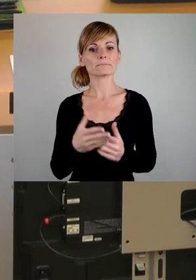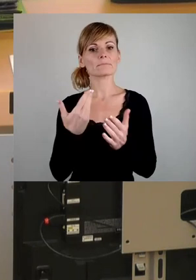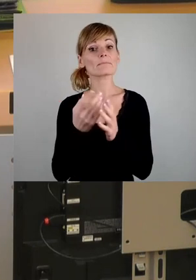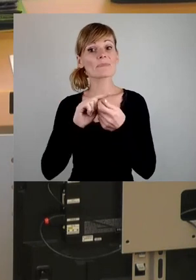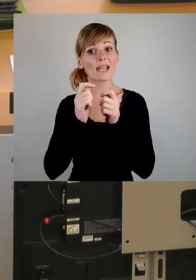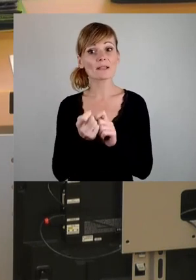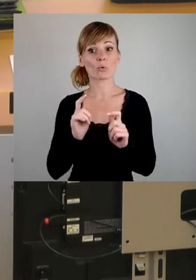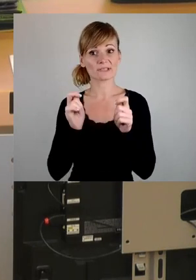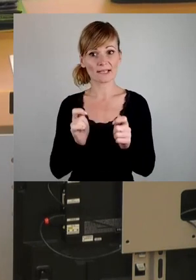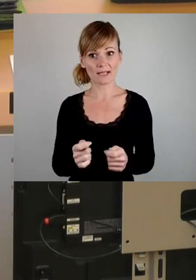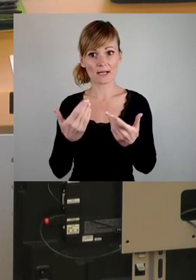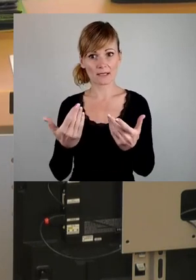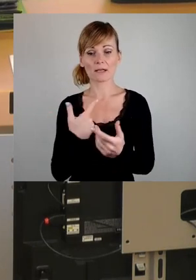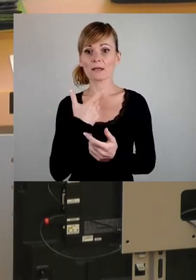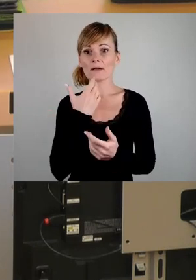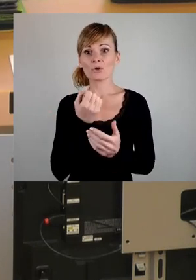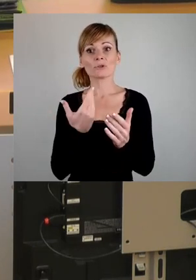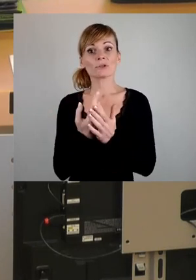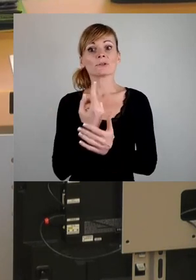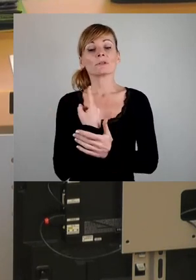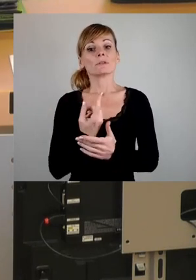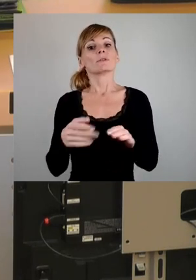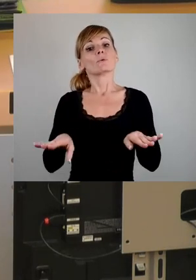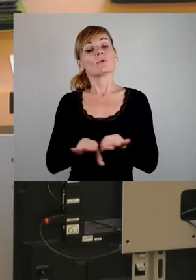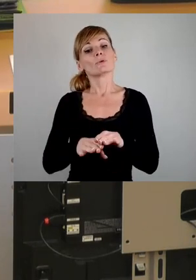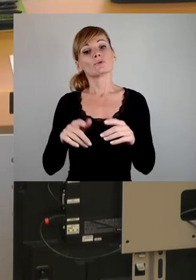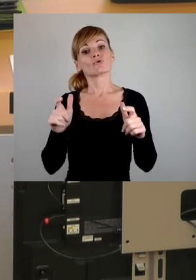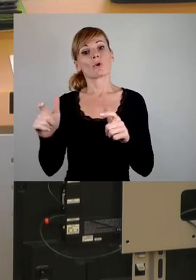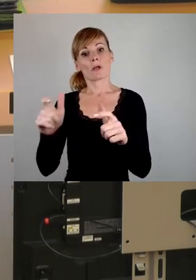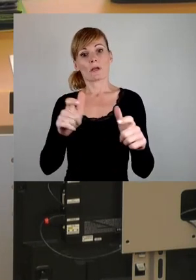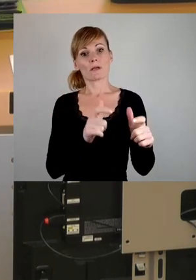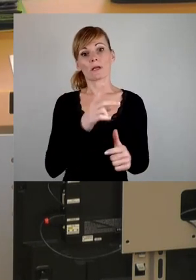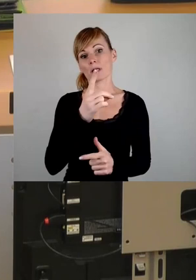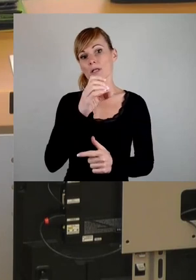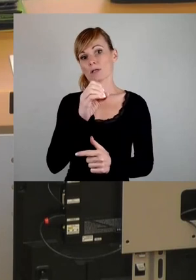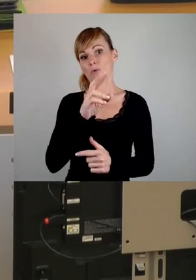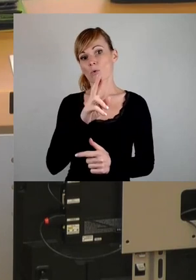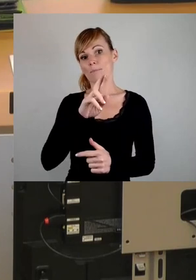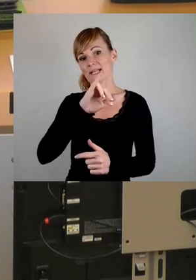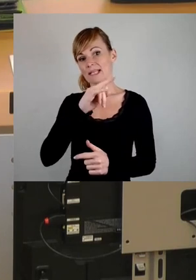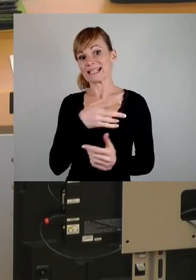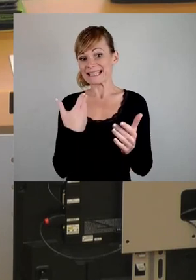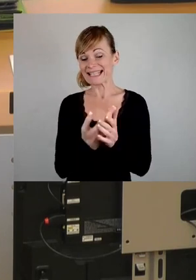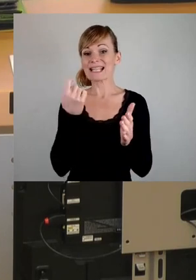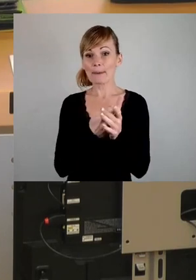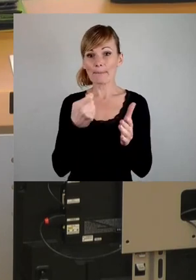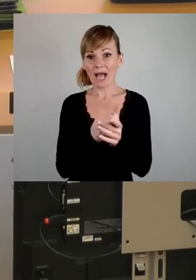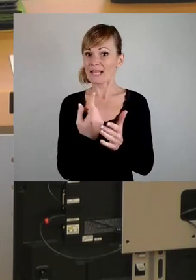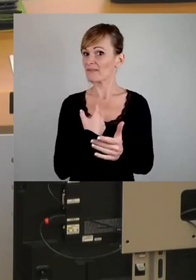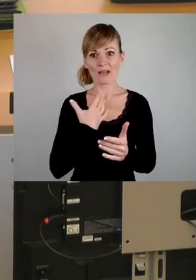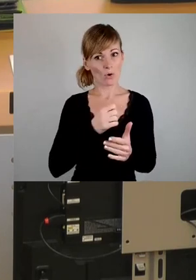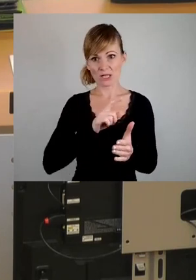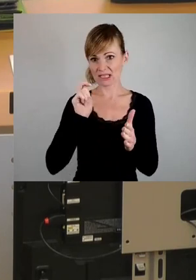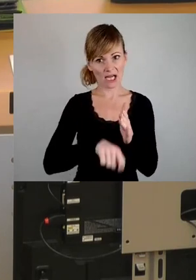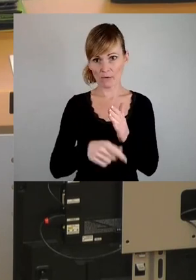Wir möchten die Grundstücke in Dobritz nicht zu diesem Preis kaufen. Er ist vollkommen überhöht, er ist mehrfach überhöht.